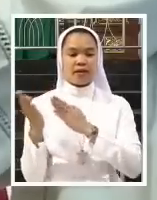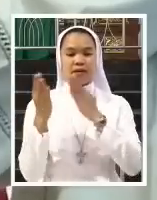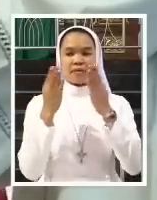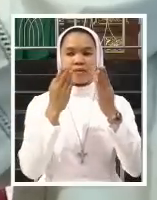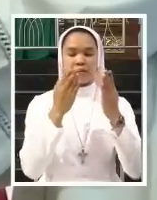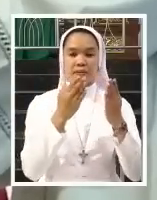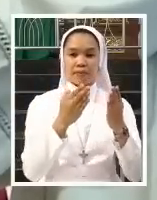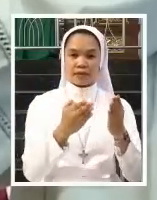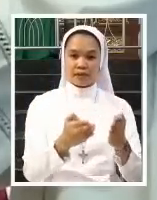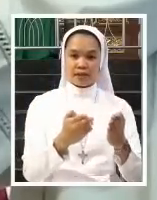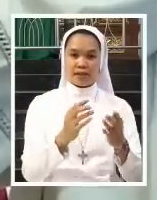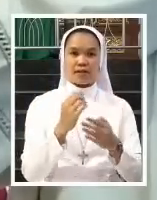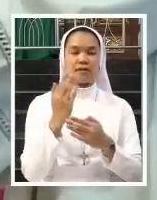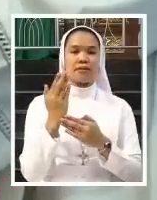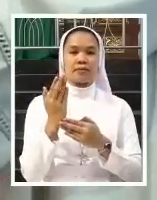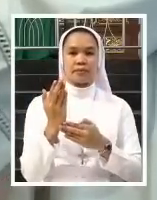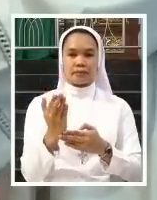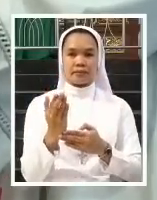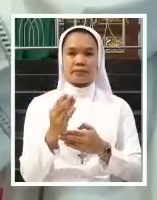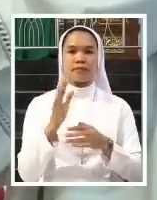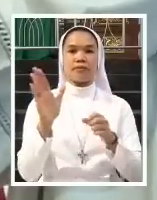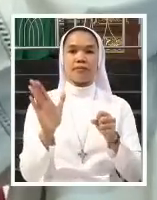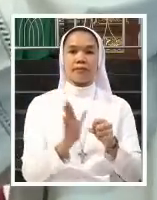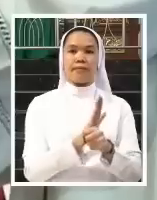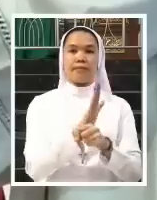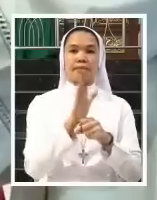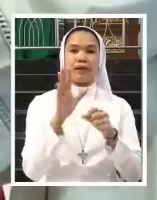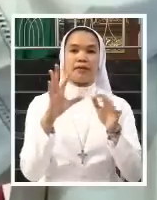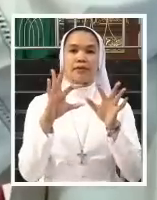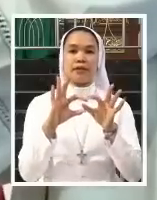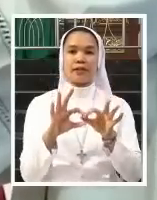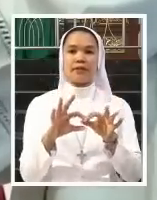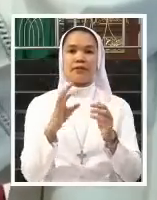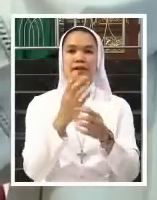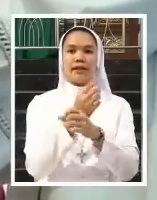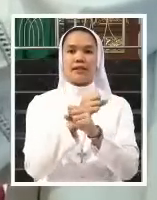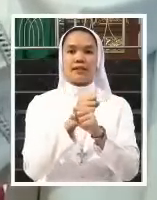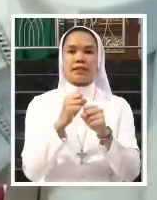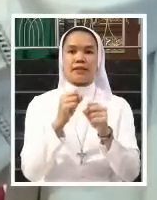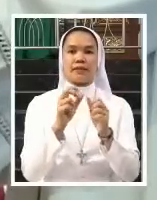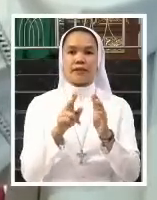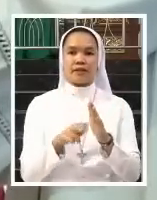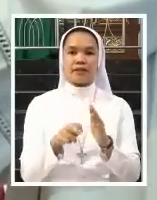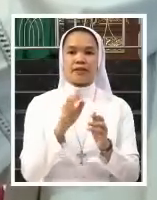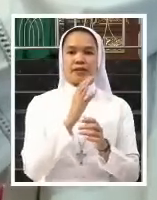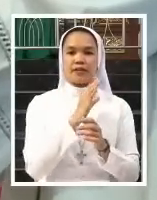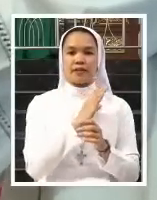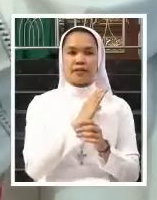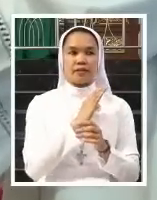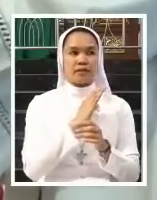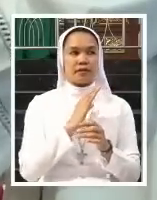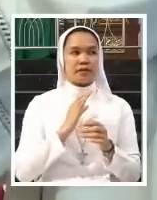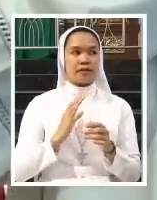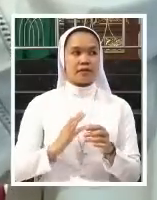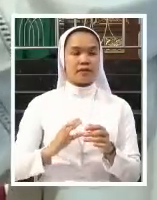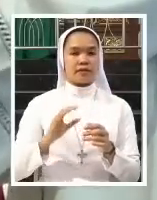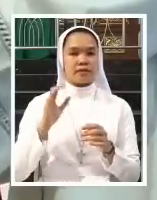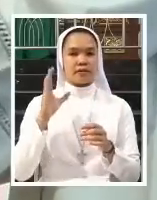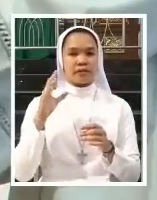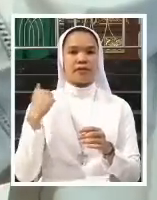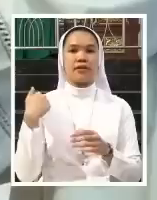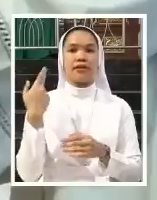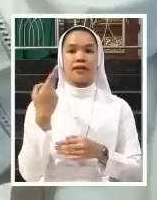indo sa iya, na burabod din kaligtasan. Kristo, danguga kami.